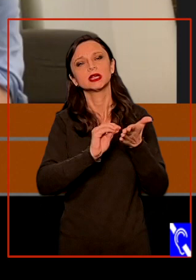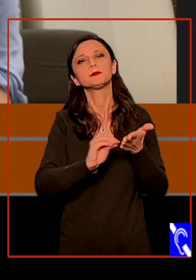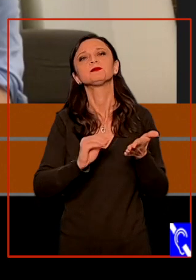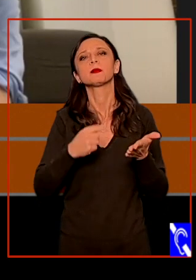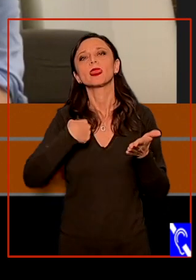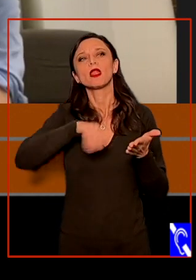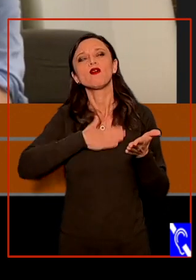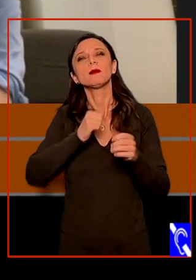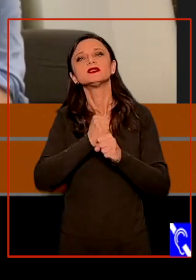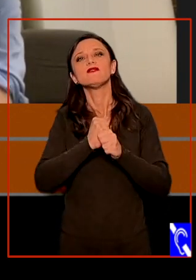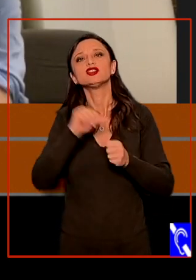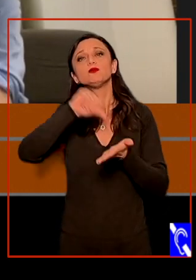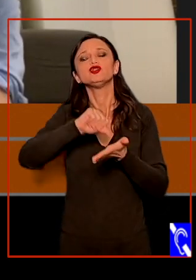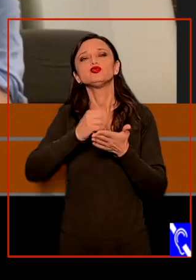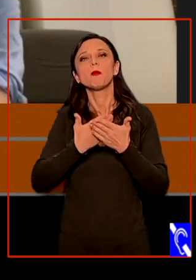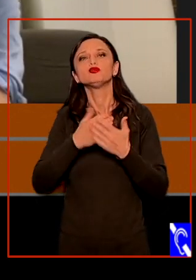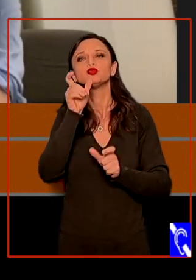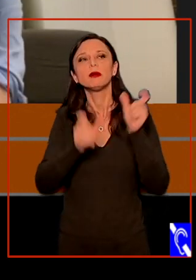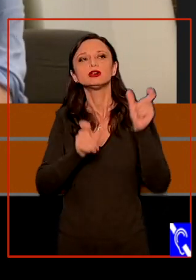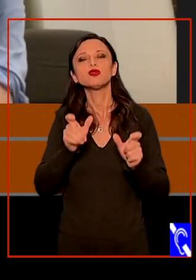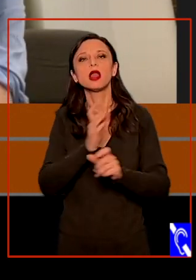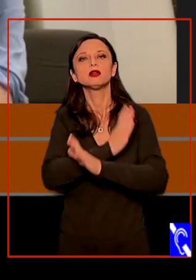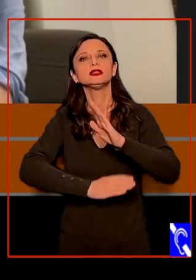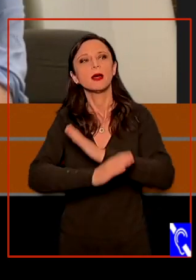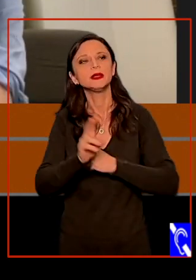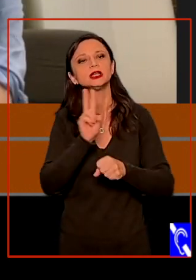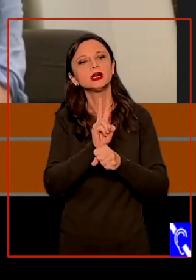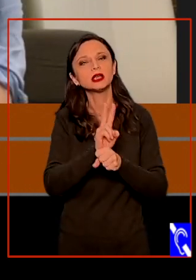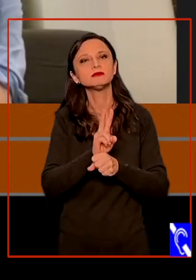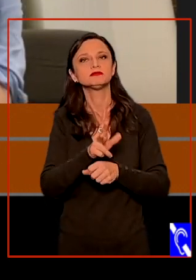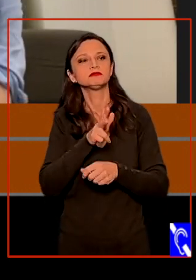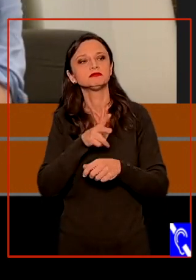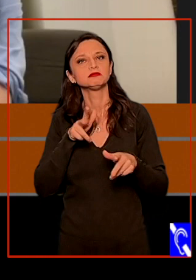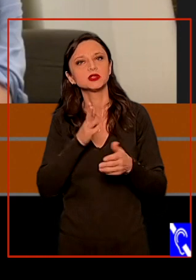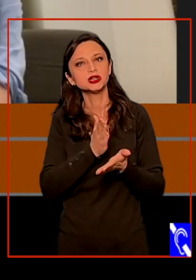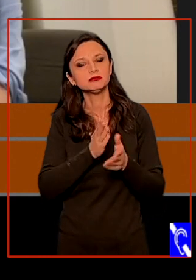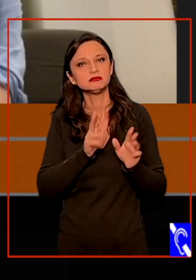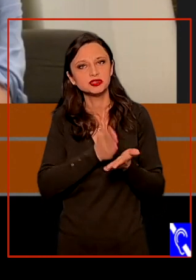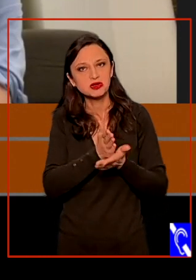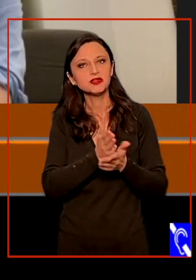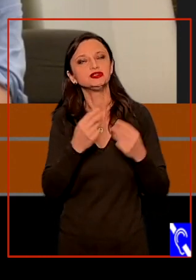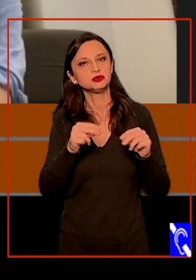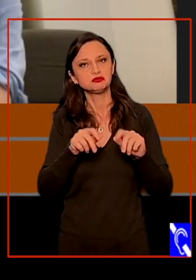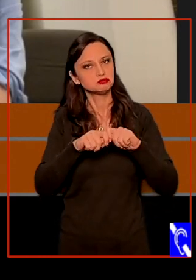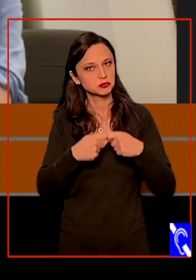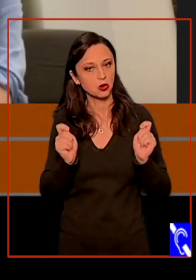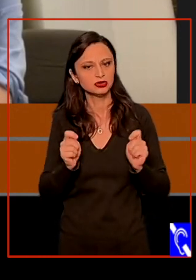acolo, noi vrem să facem aici un centru pentru îngrijire și asistență pentru persoane cu dizabilități. Și noi vom